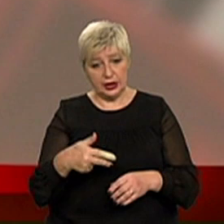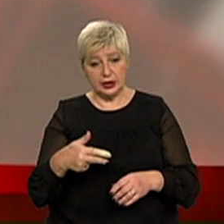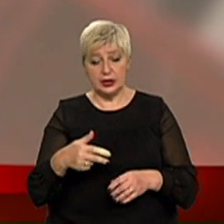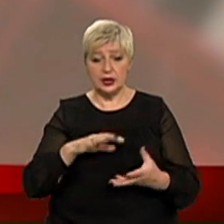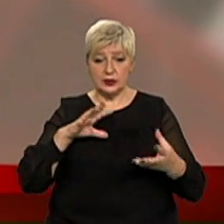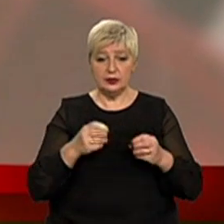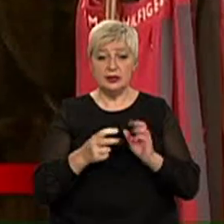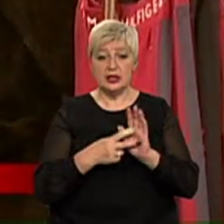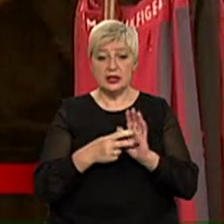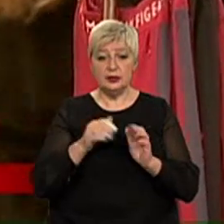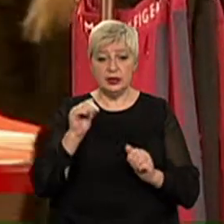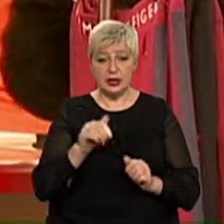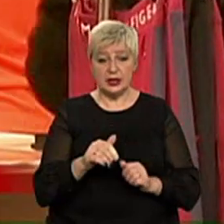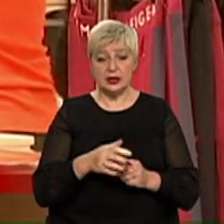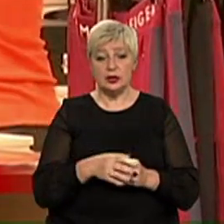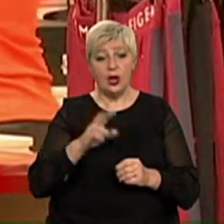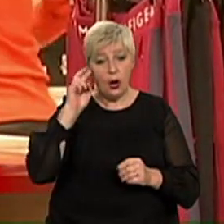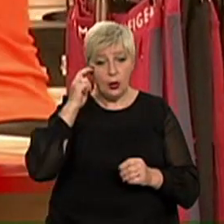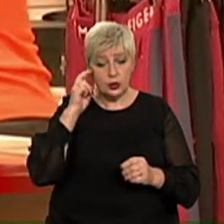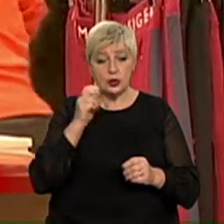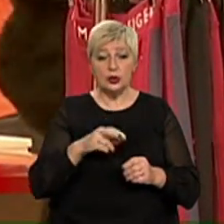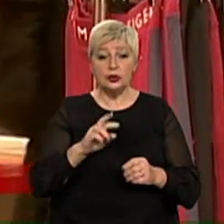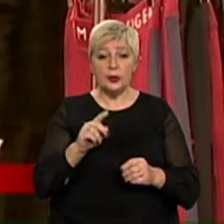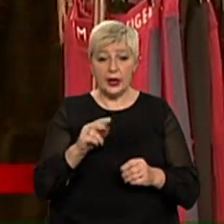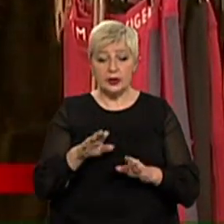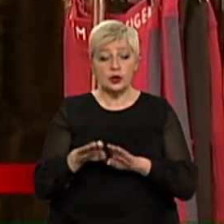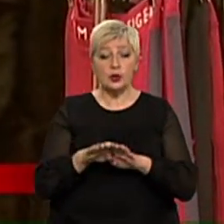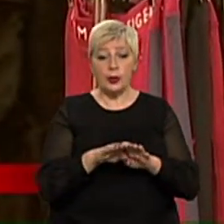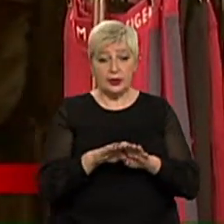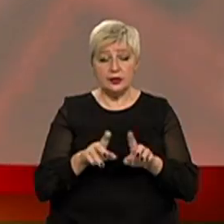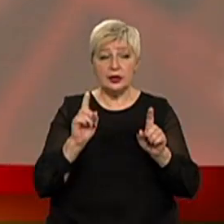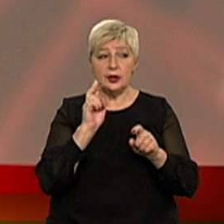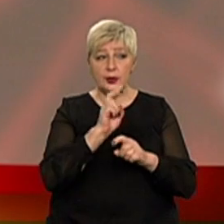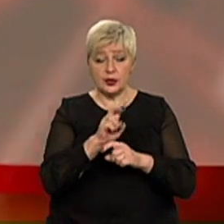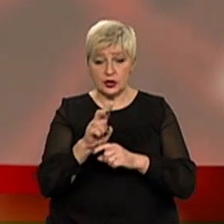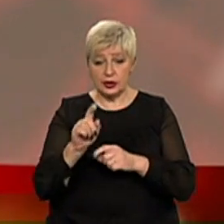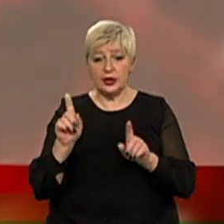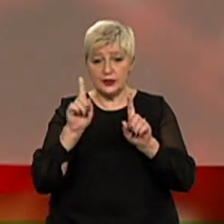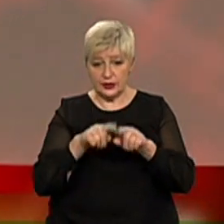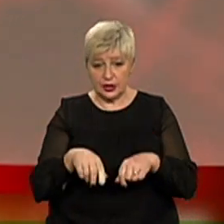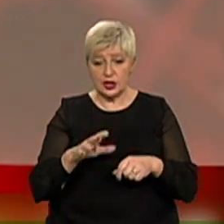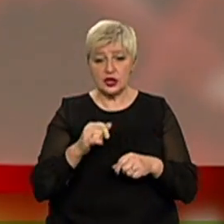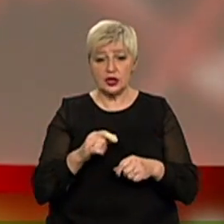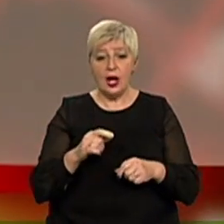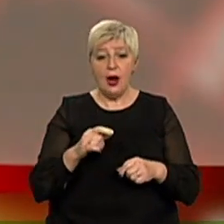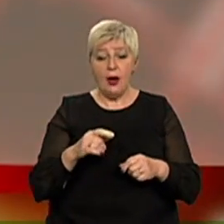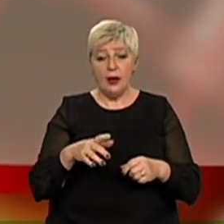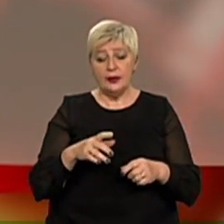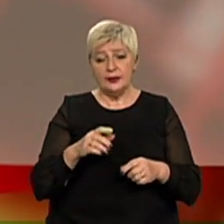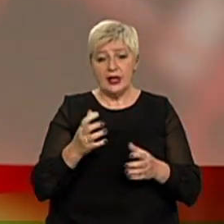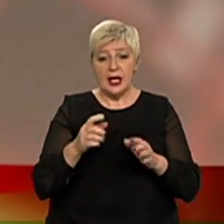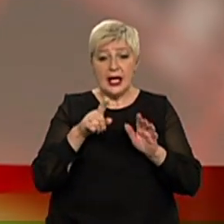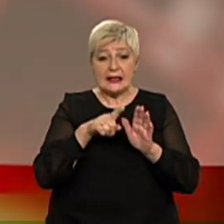отже 7 тисяч гривень. У «Чорну п'ятницю» порівняли, пішли у ті ж магазини. Знижку ми знайшли лише на деякі светри